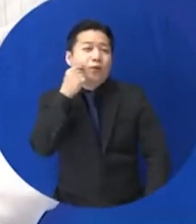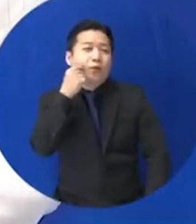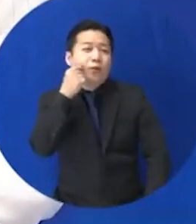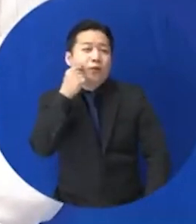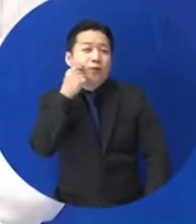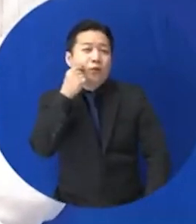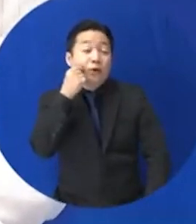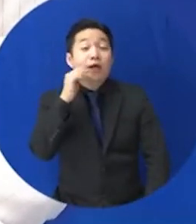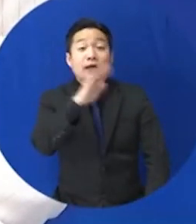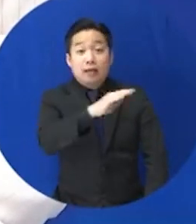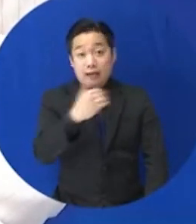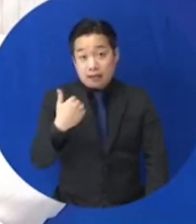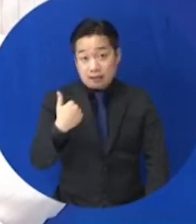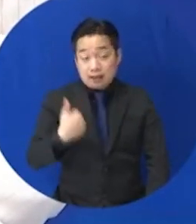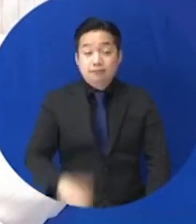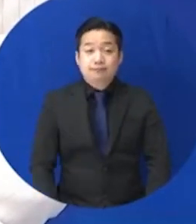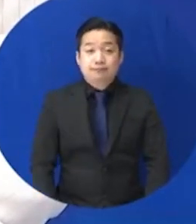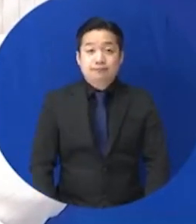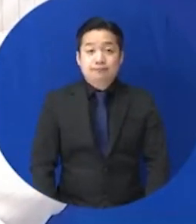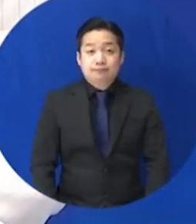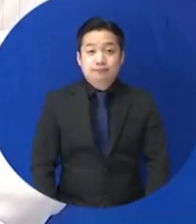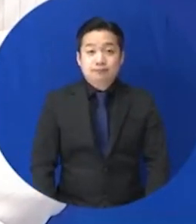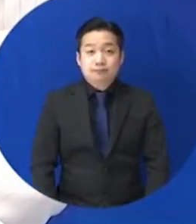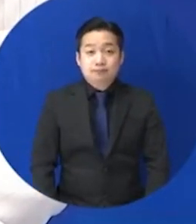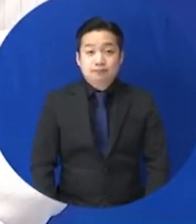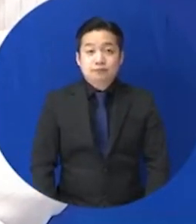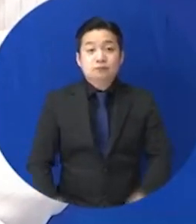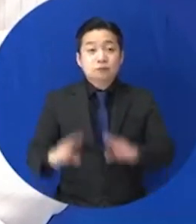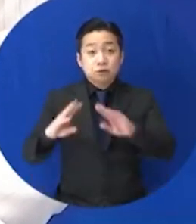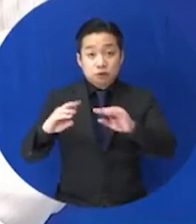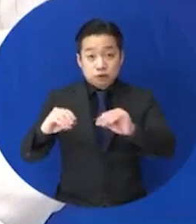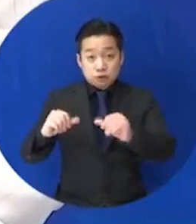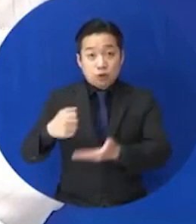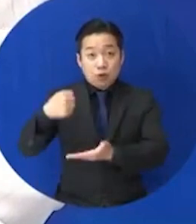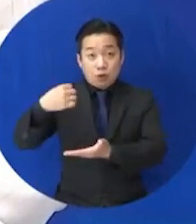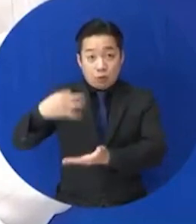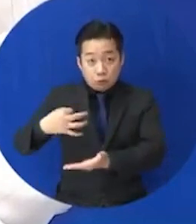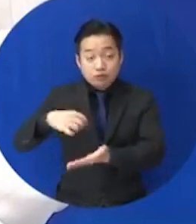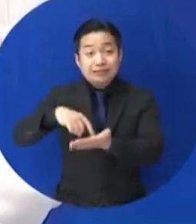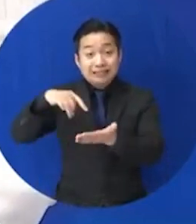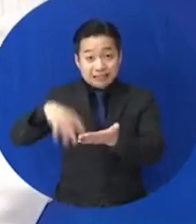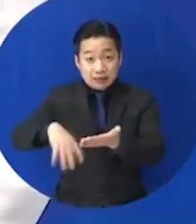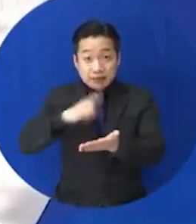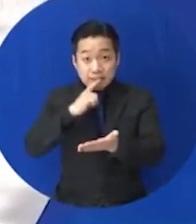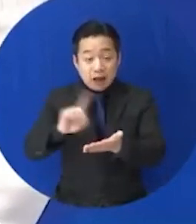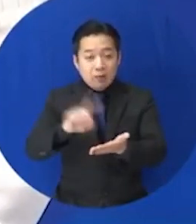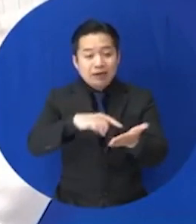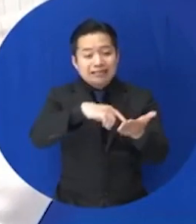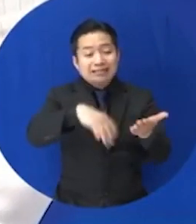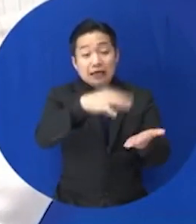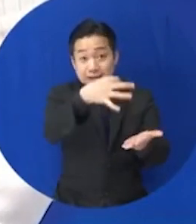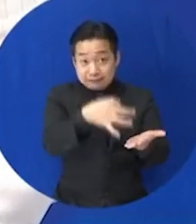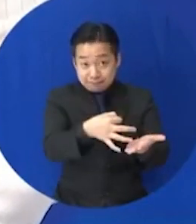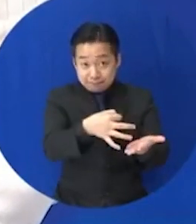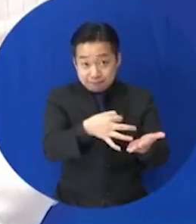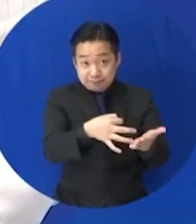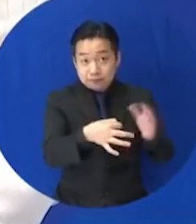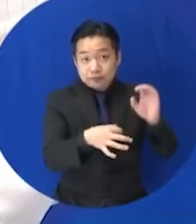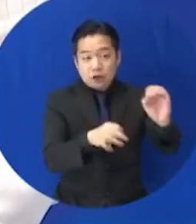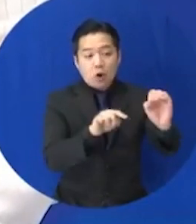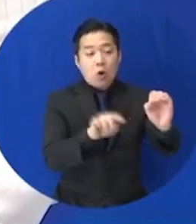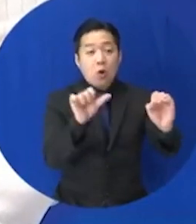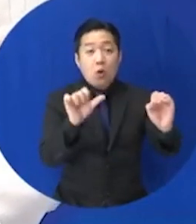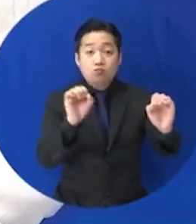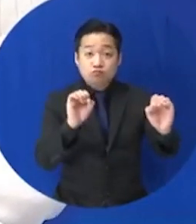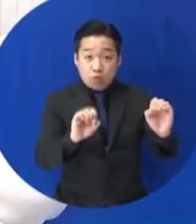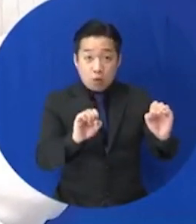제가 이 국토보유세를 재원으로 한다면 예를 들어 우리가 세율을 뭐 0.5%